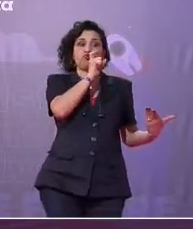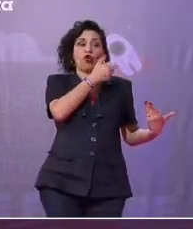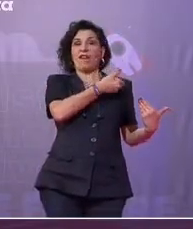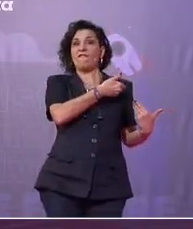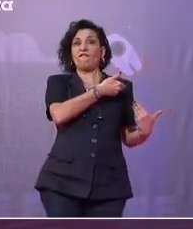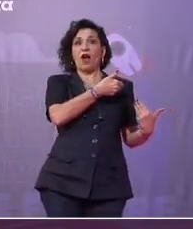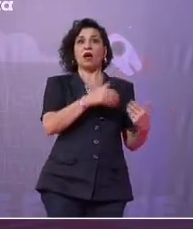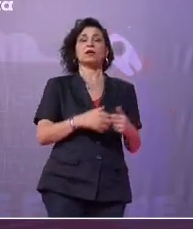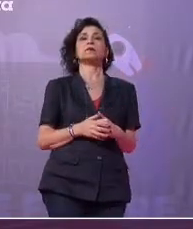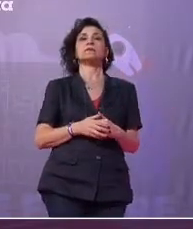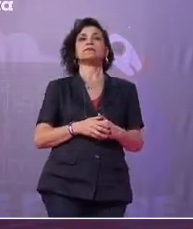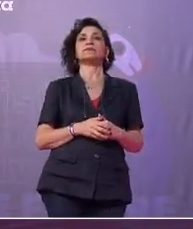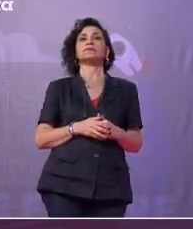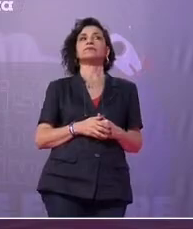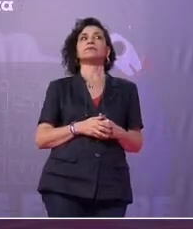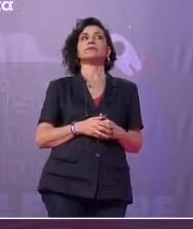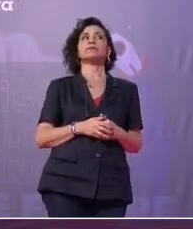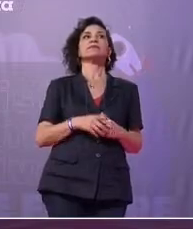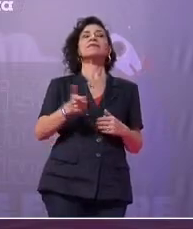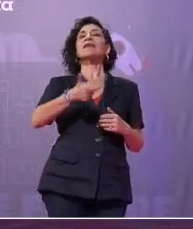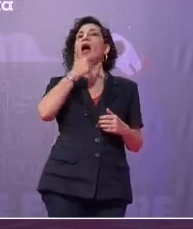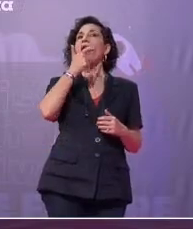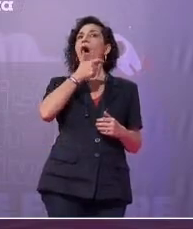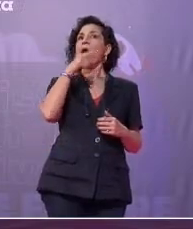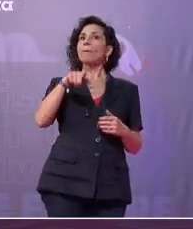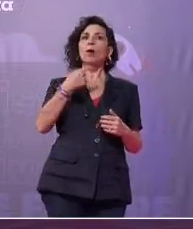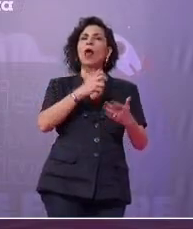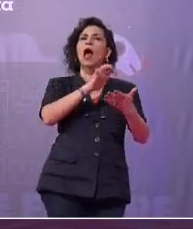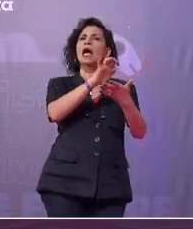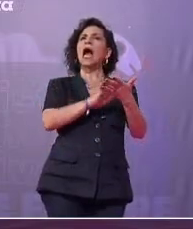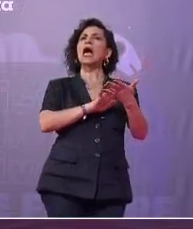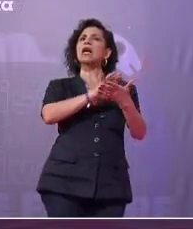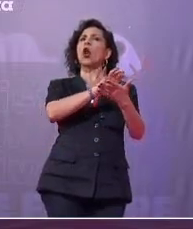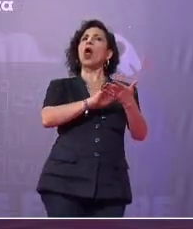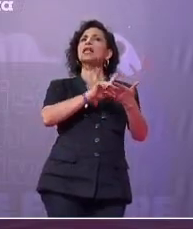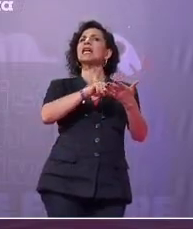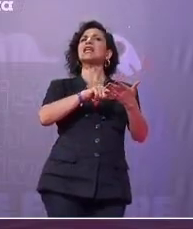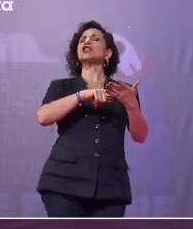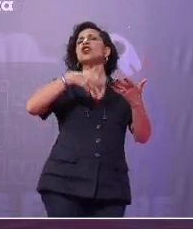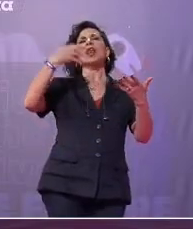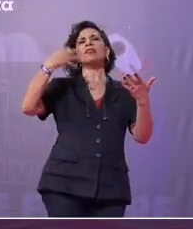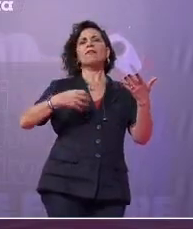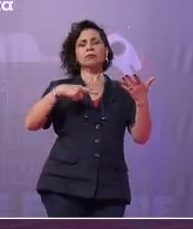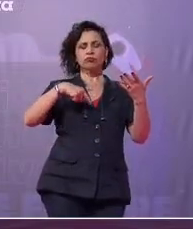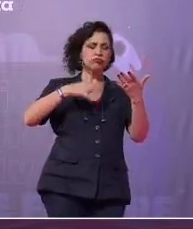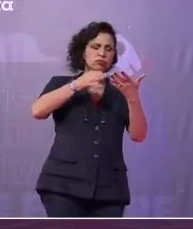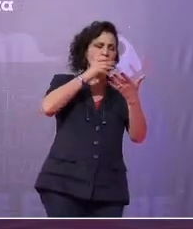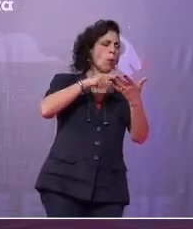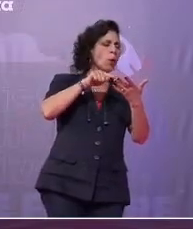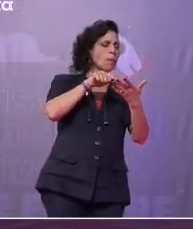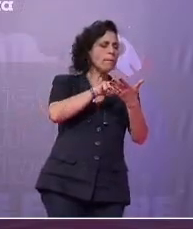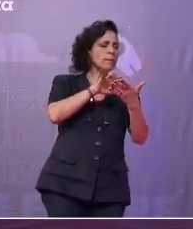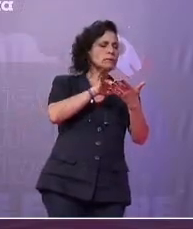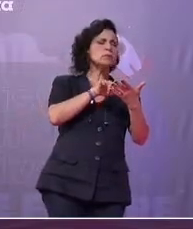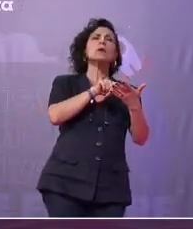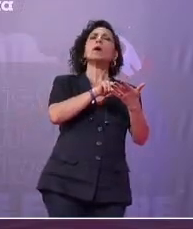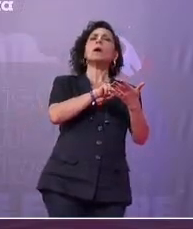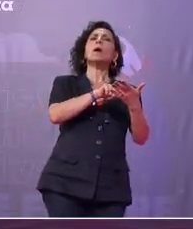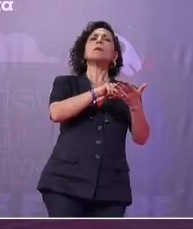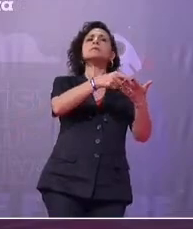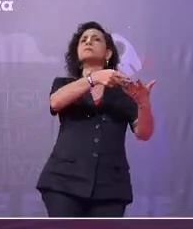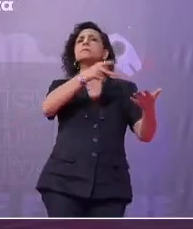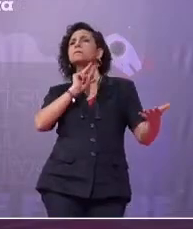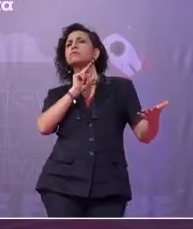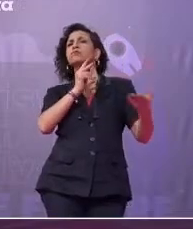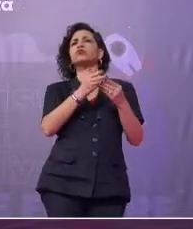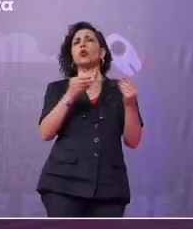fa non soltanto crea la calcolatrice definitiva nella quale tu spieghi il problema e quando metti uguale ti dà la soluzione